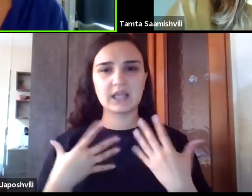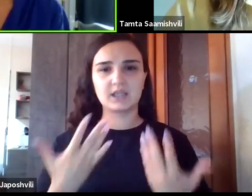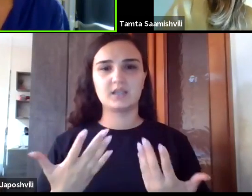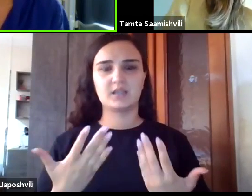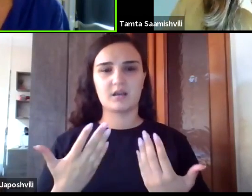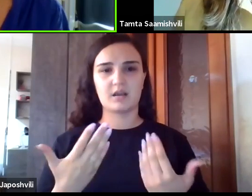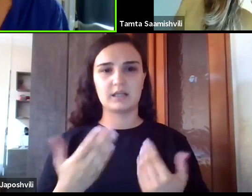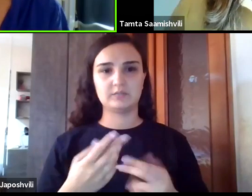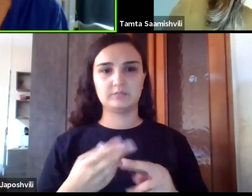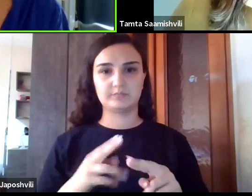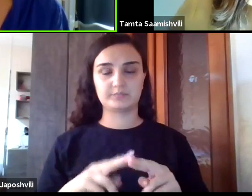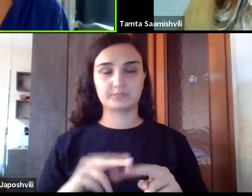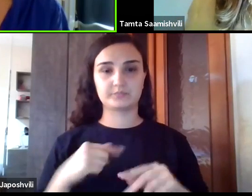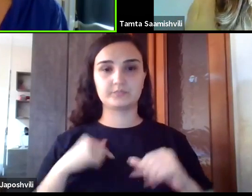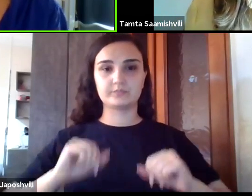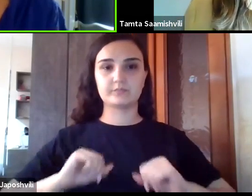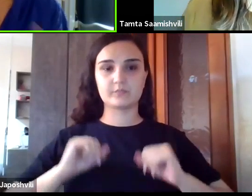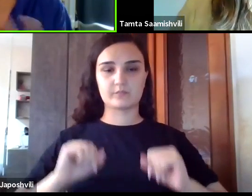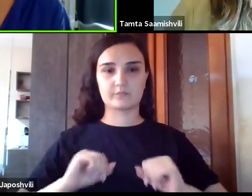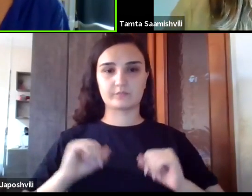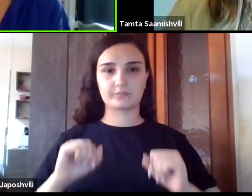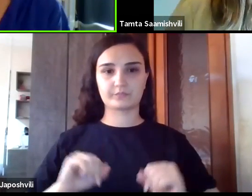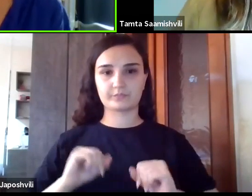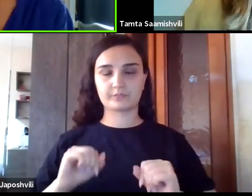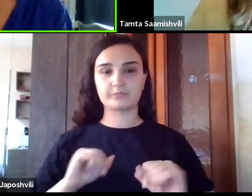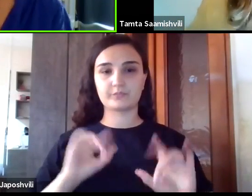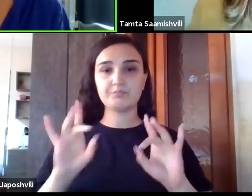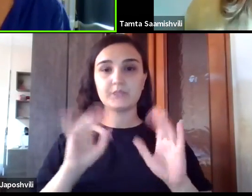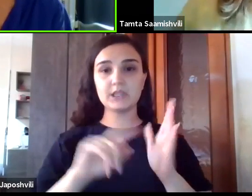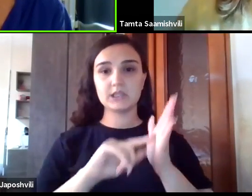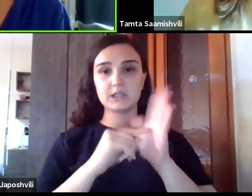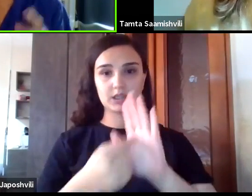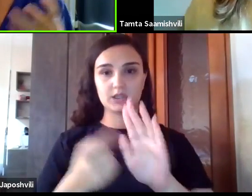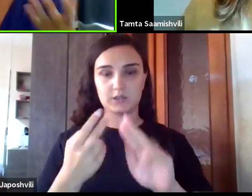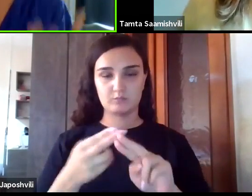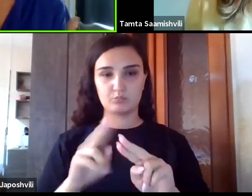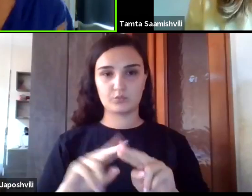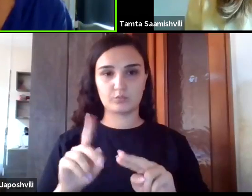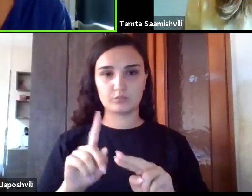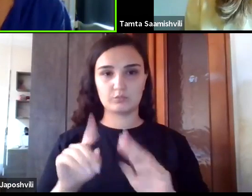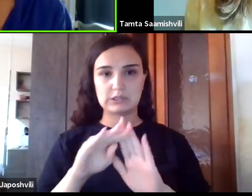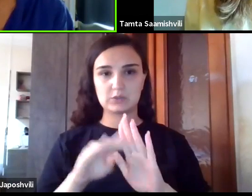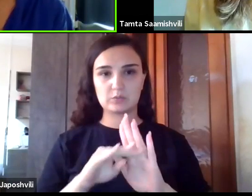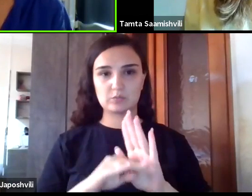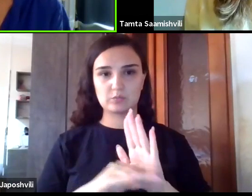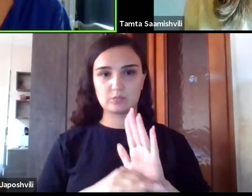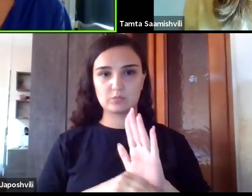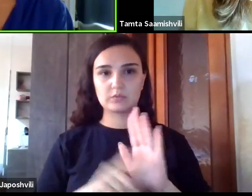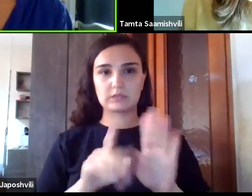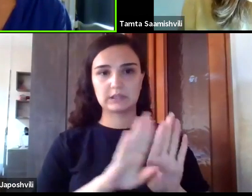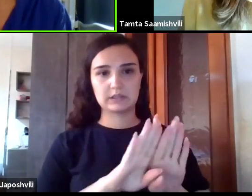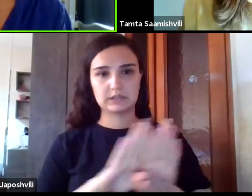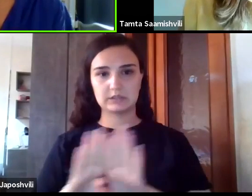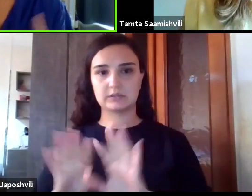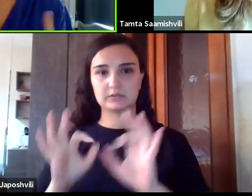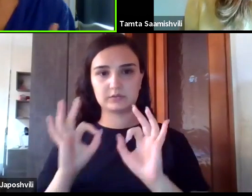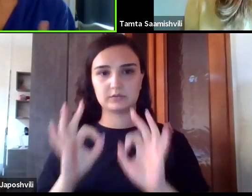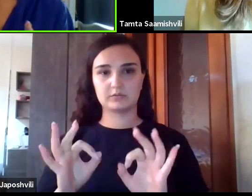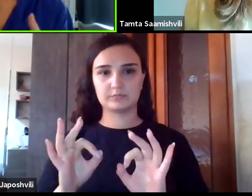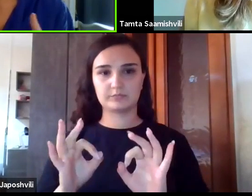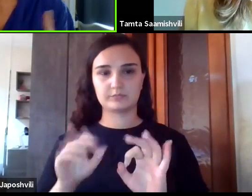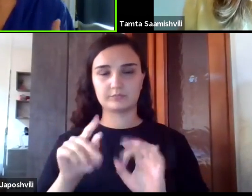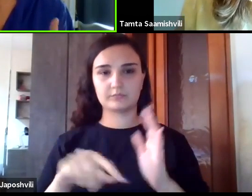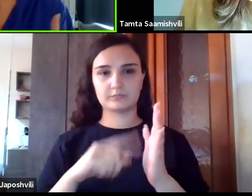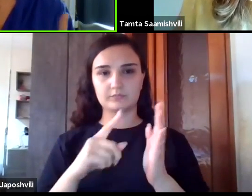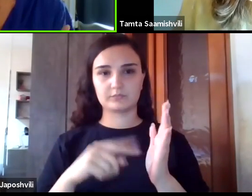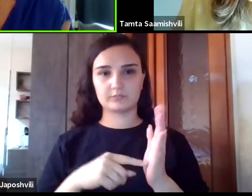შემდეგ. მე ვეცდები გავაზიარო პრეზენტაცია, იმიტომ რომ რაღაცნაირად სტრუქტურულად მივყვეთ იმ